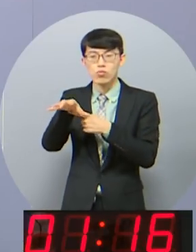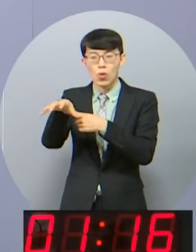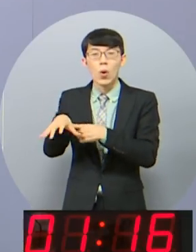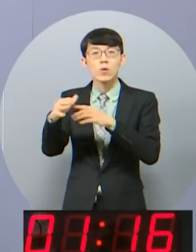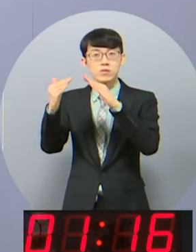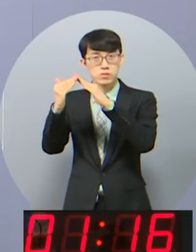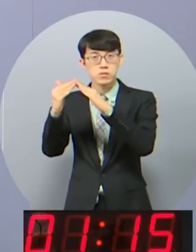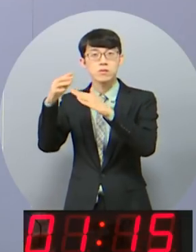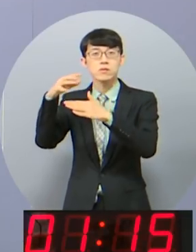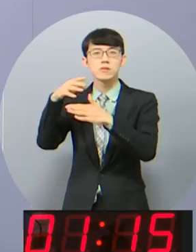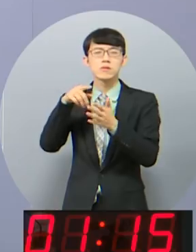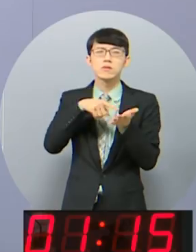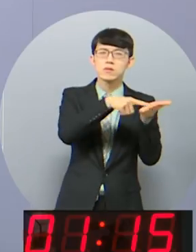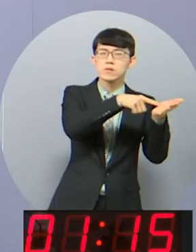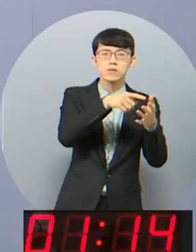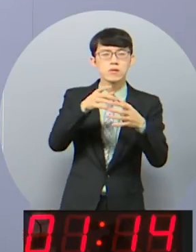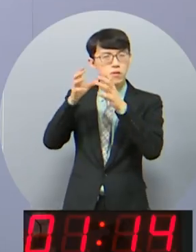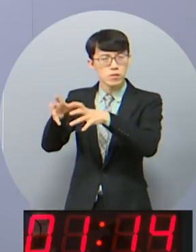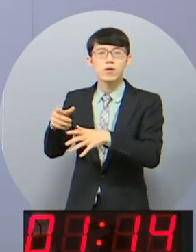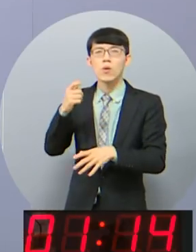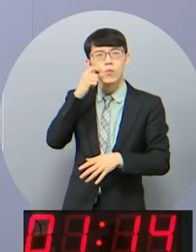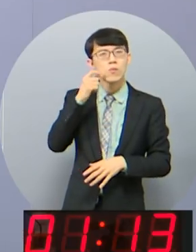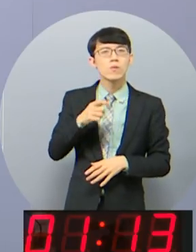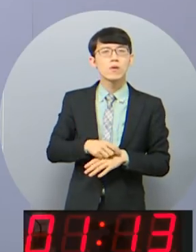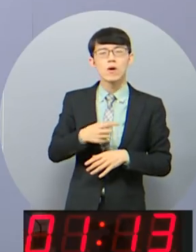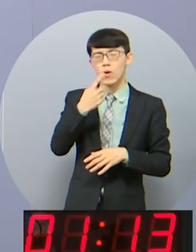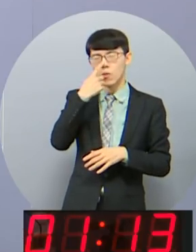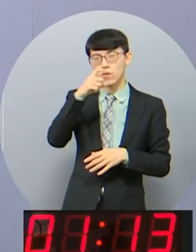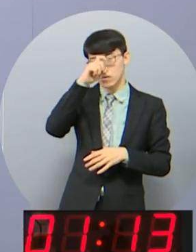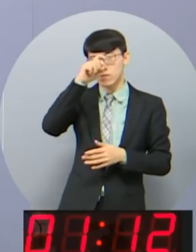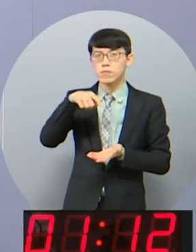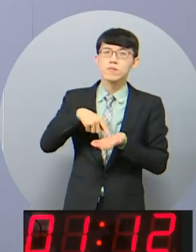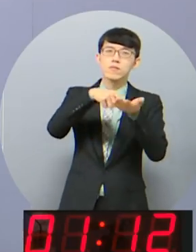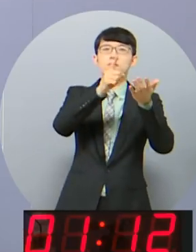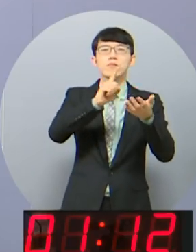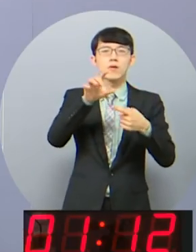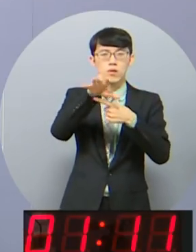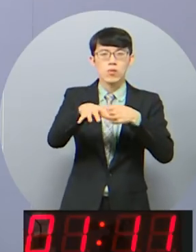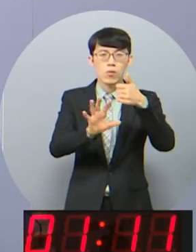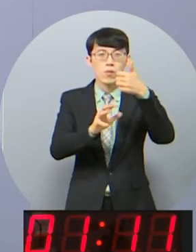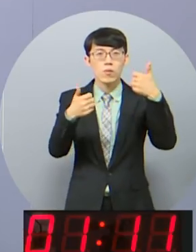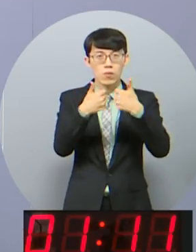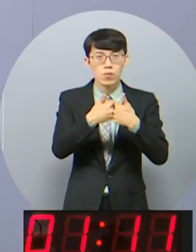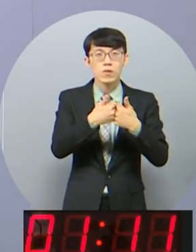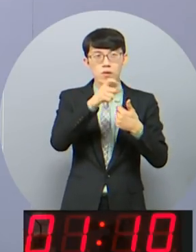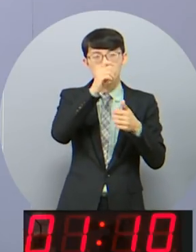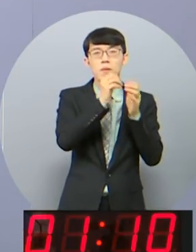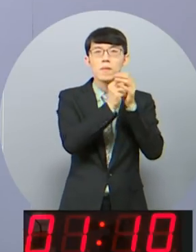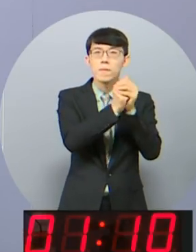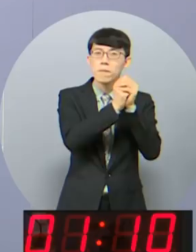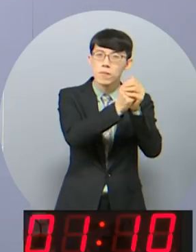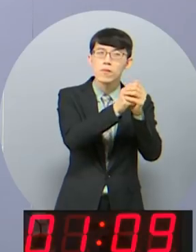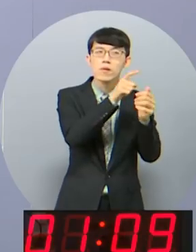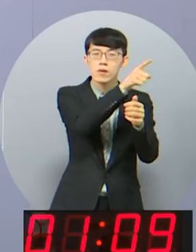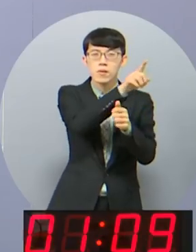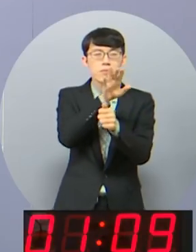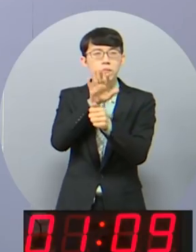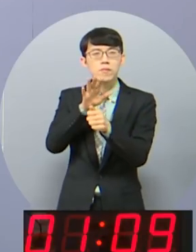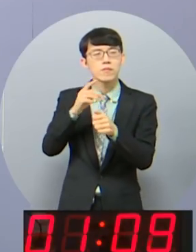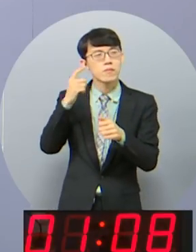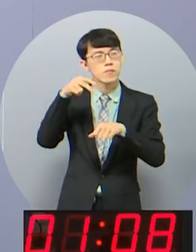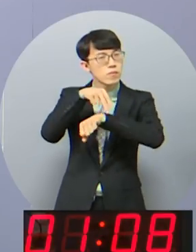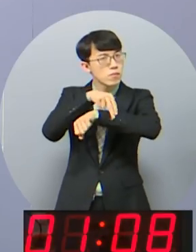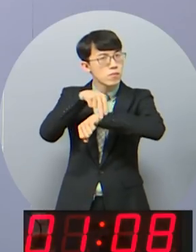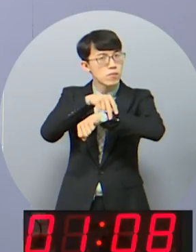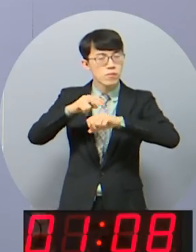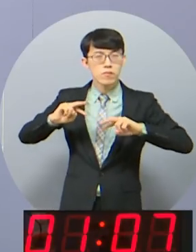题种种啥，所以这我有提案去农友会，叫伊拜托伊讲哦，赶紧来改变讲，每年